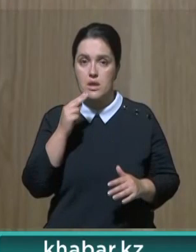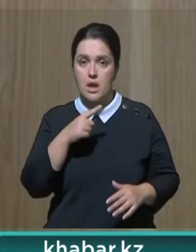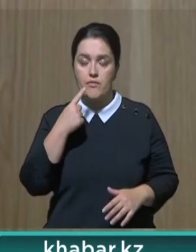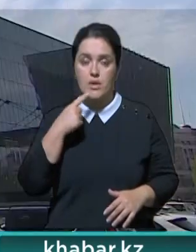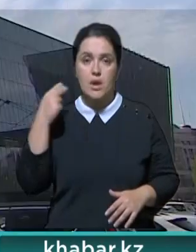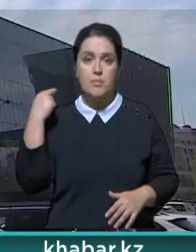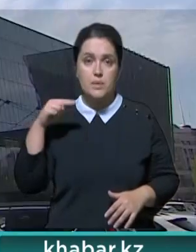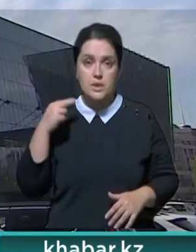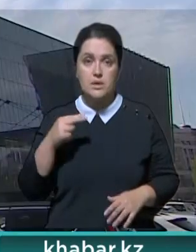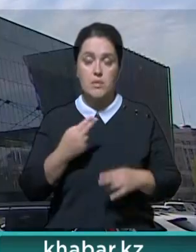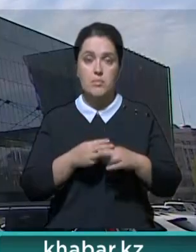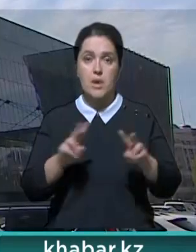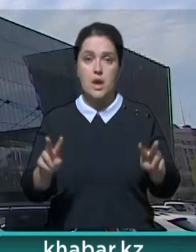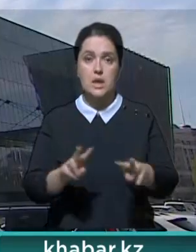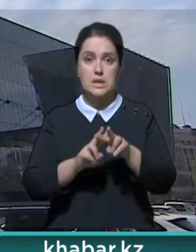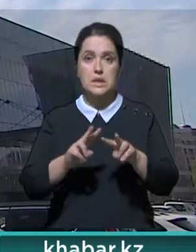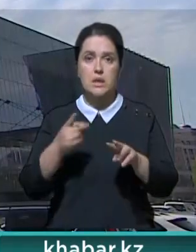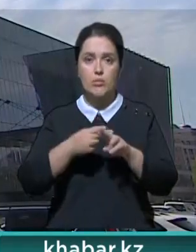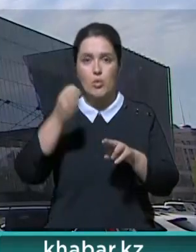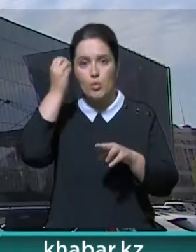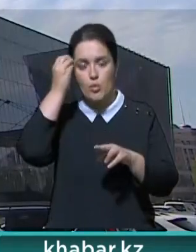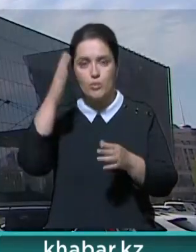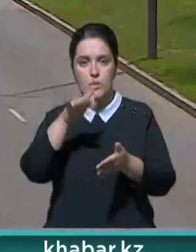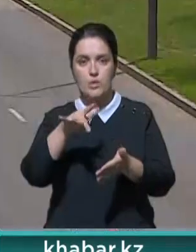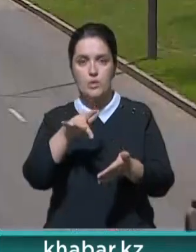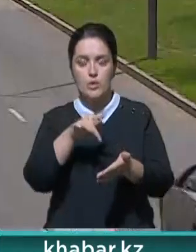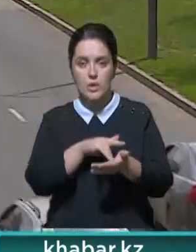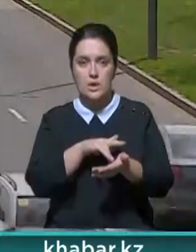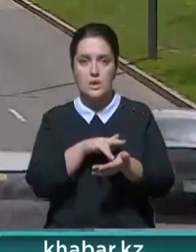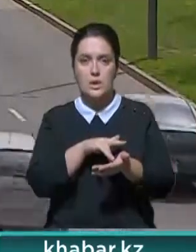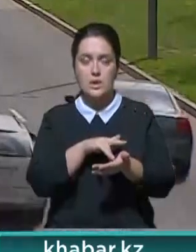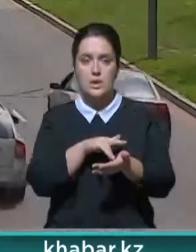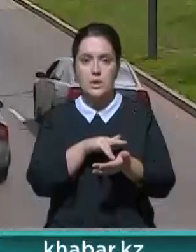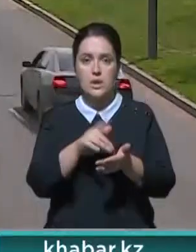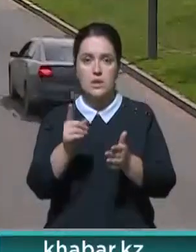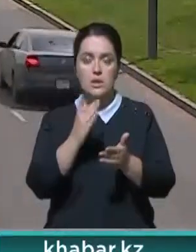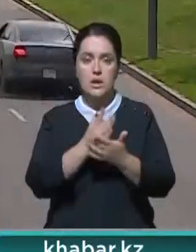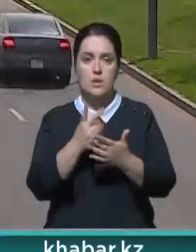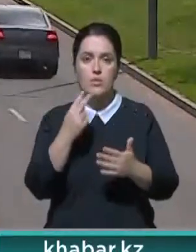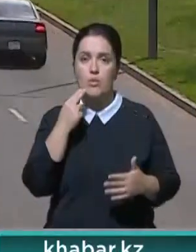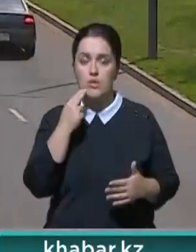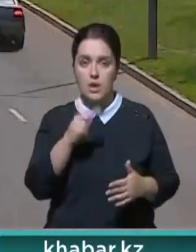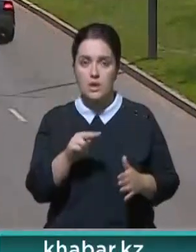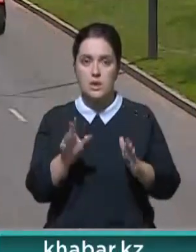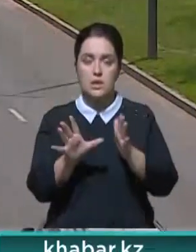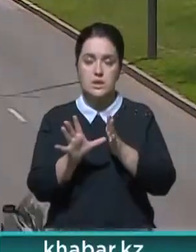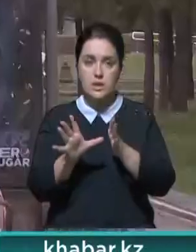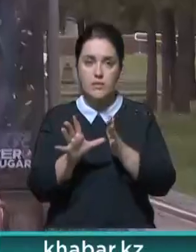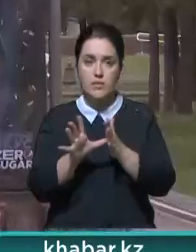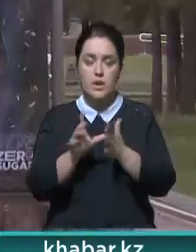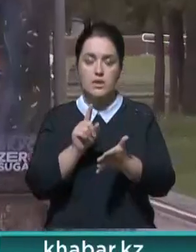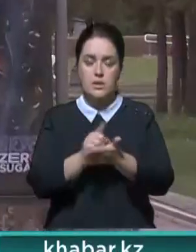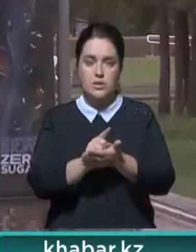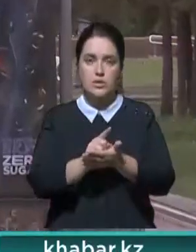И добавил, что раз Астана известна как умный город и региональный IT-центр, то и высокое качество цифровой инфраструктуры